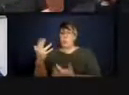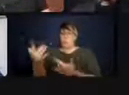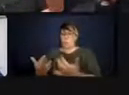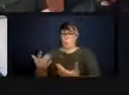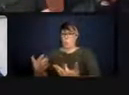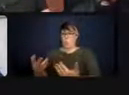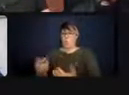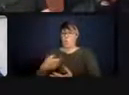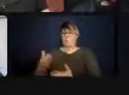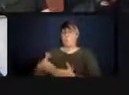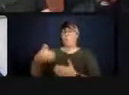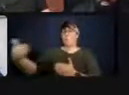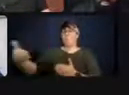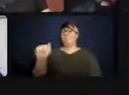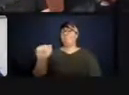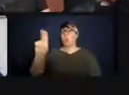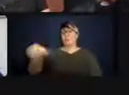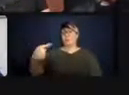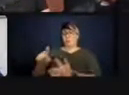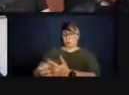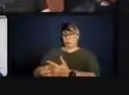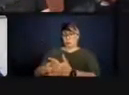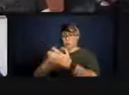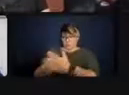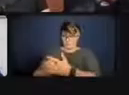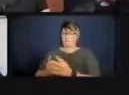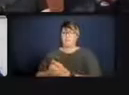Na kuhusiana na kazi hii ya mwaka